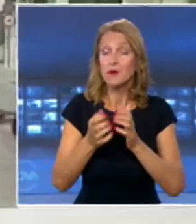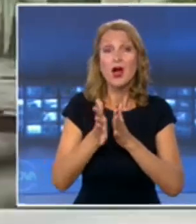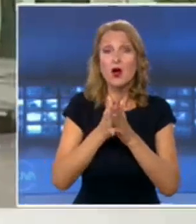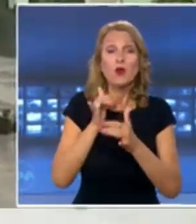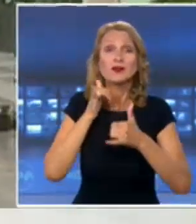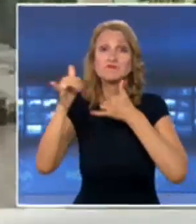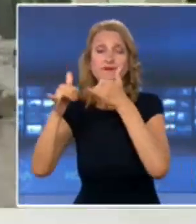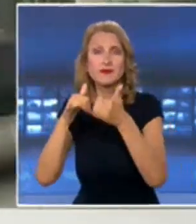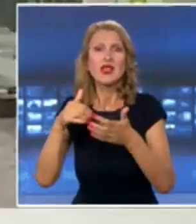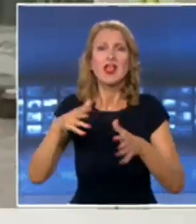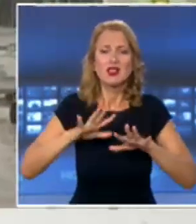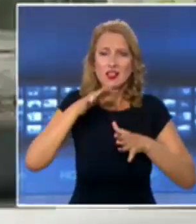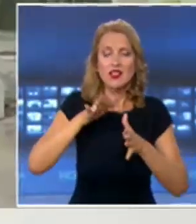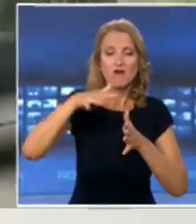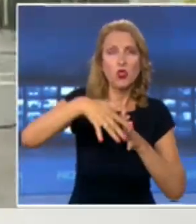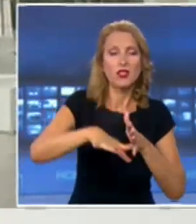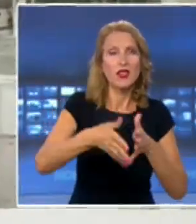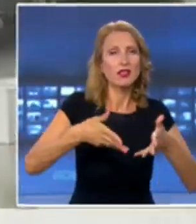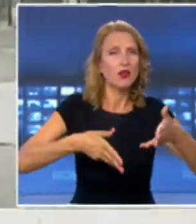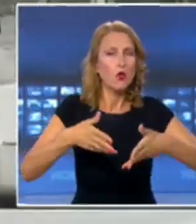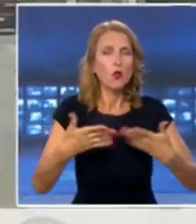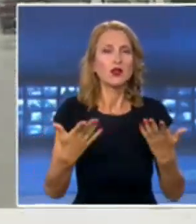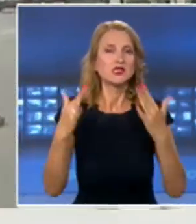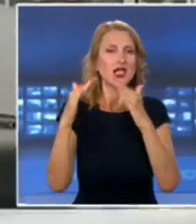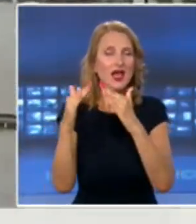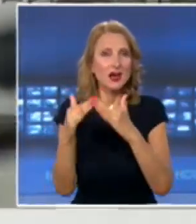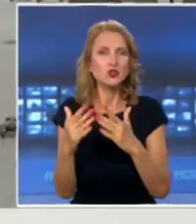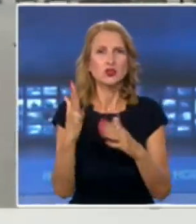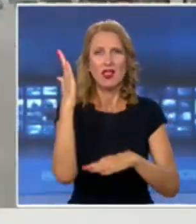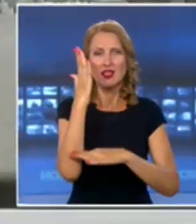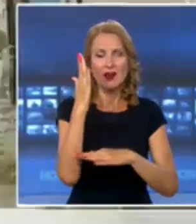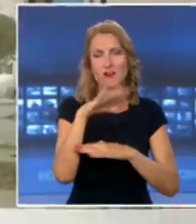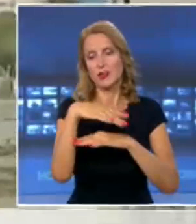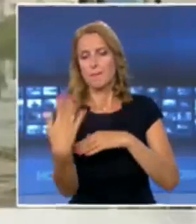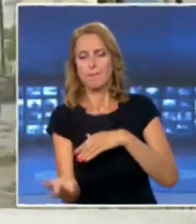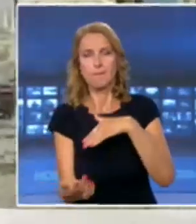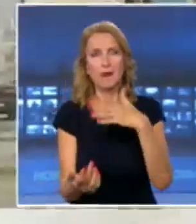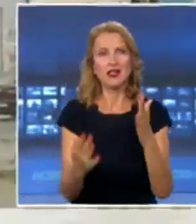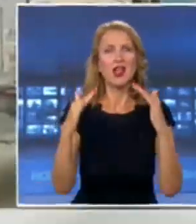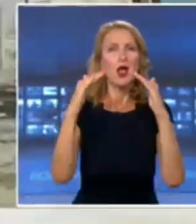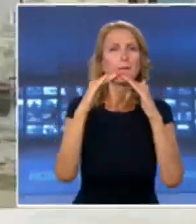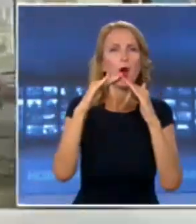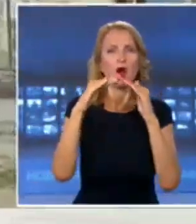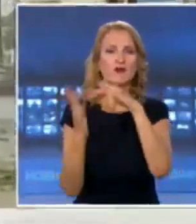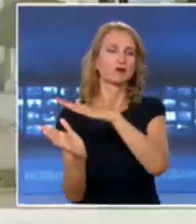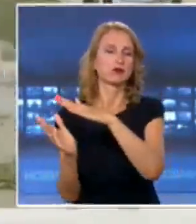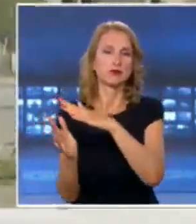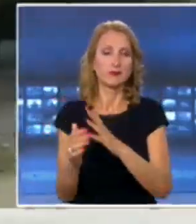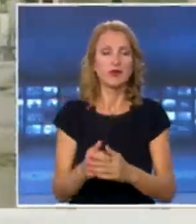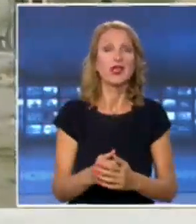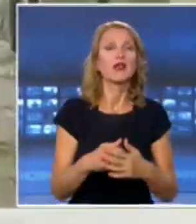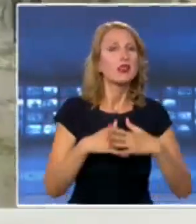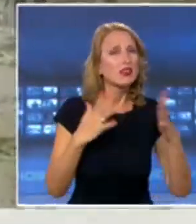наводнени пътища, улици и къщи. Има паднали дървета, отнесени покриви и много повредени автомобили.